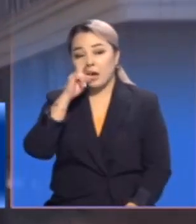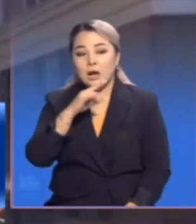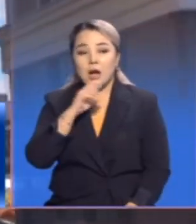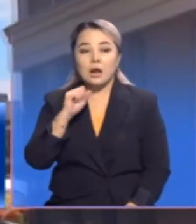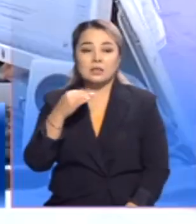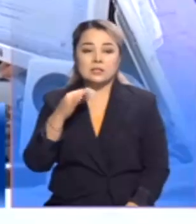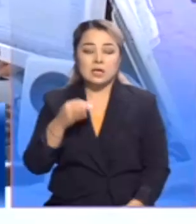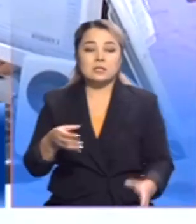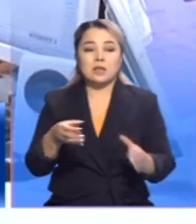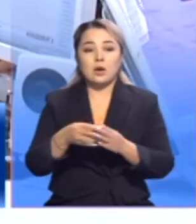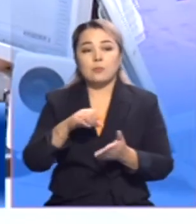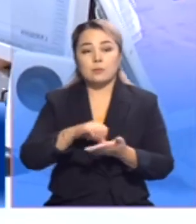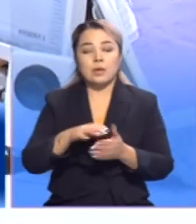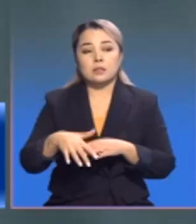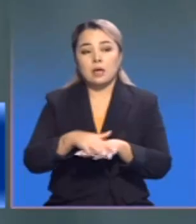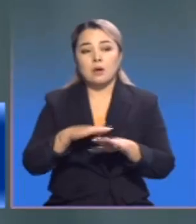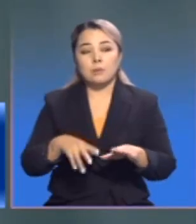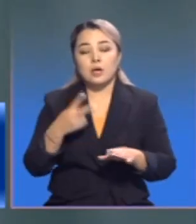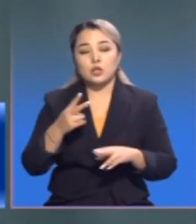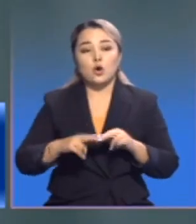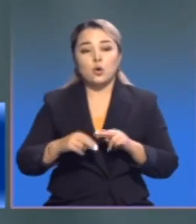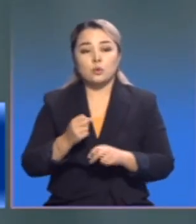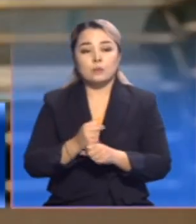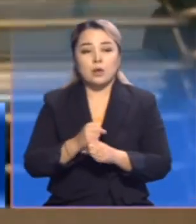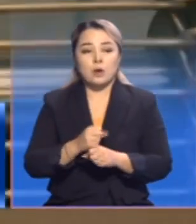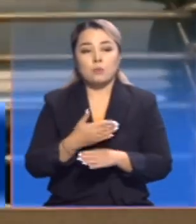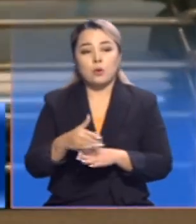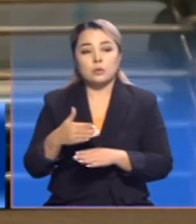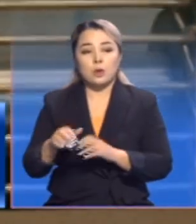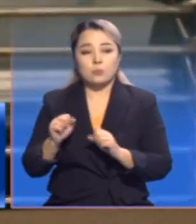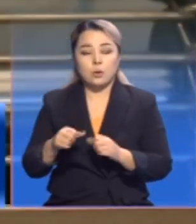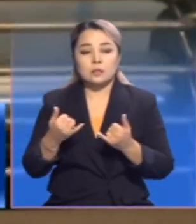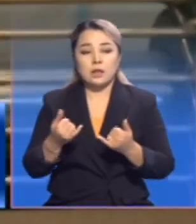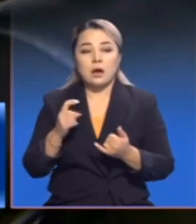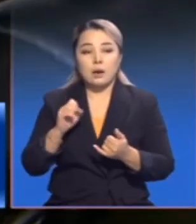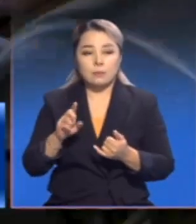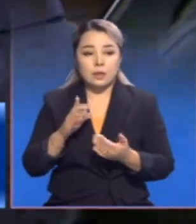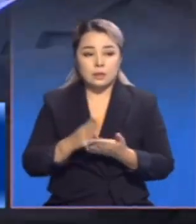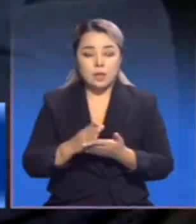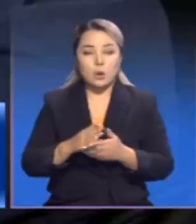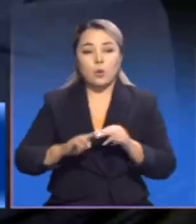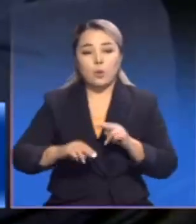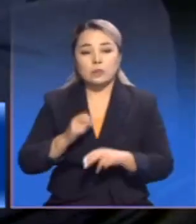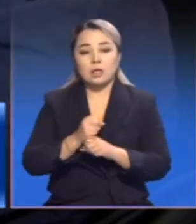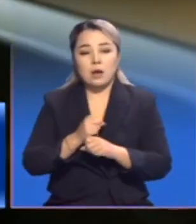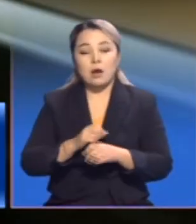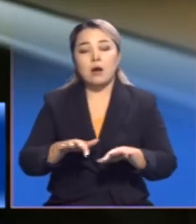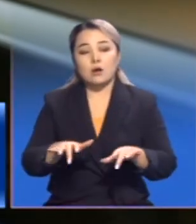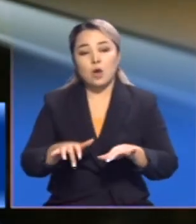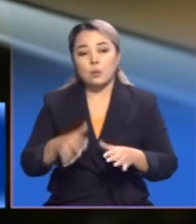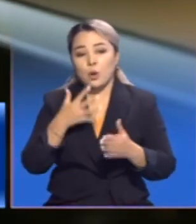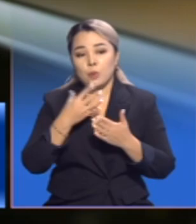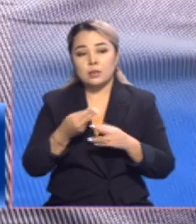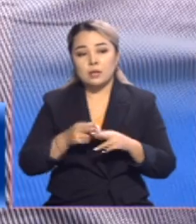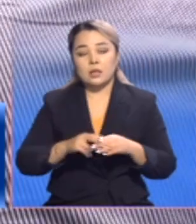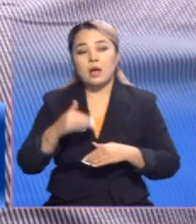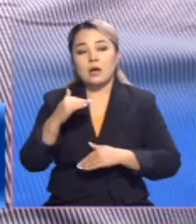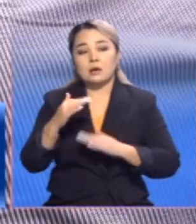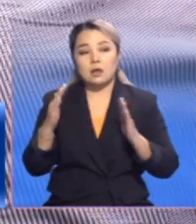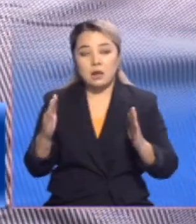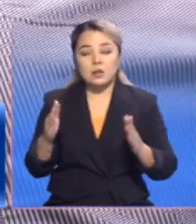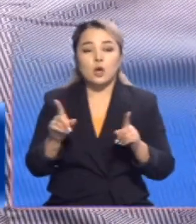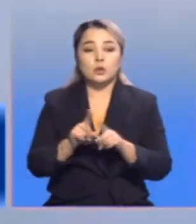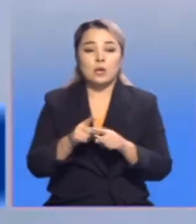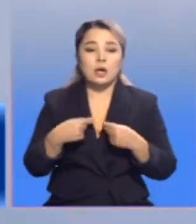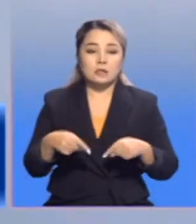IT индустриясы кеңістігін екі құрылымға бөлуге болады. Әуелгісі хард, яғни құрал, компьютердің өзі, экраны, тағы да